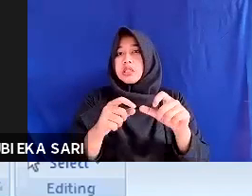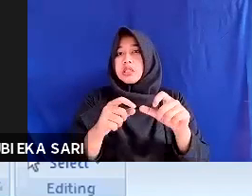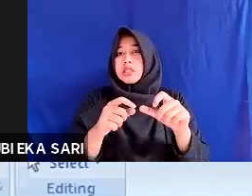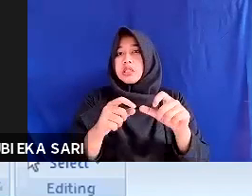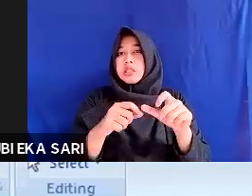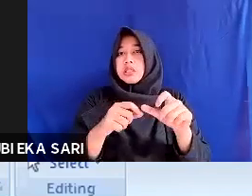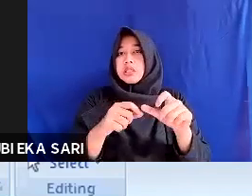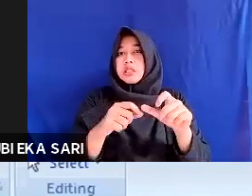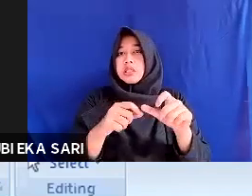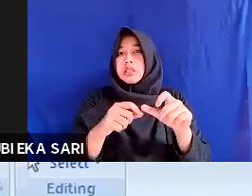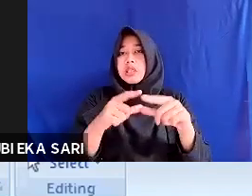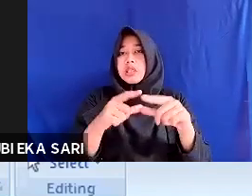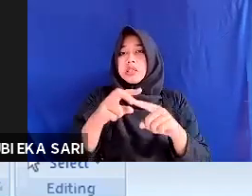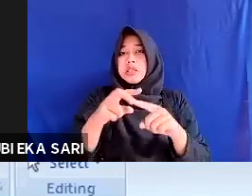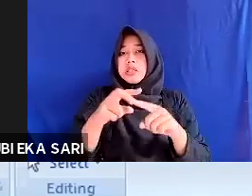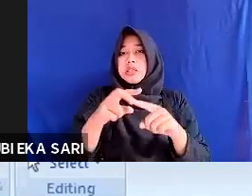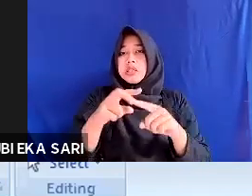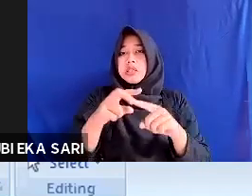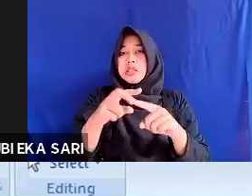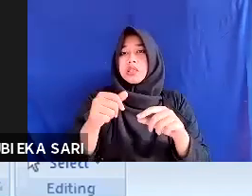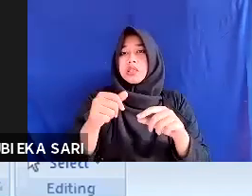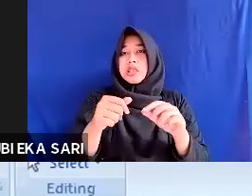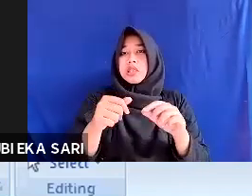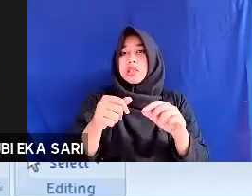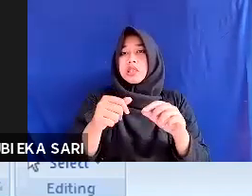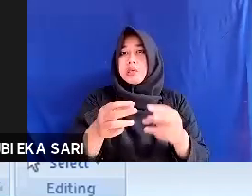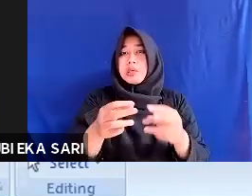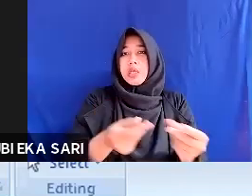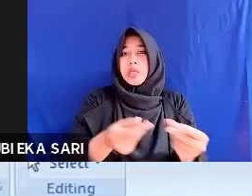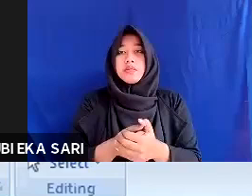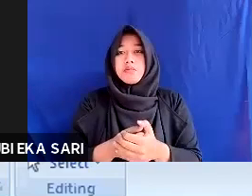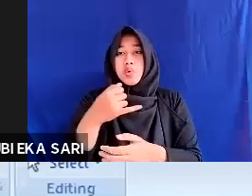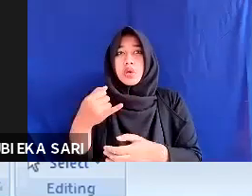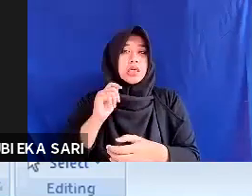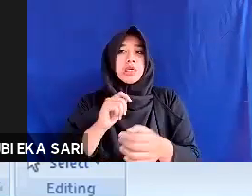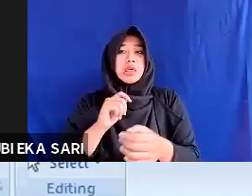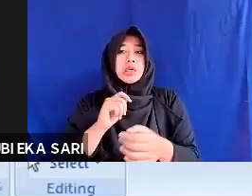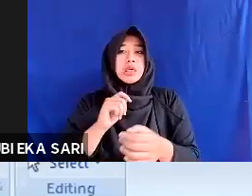risiko bencana. Nah, dan kepertahanan kita itulah yang sesungguhnya